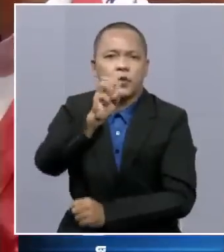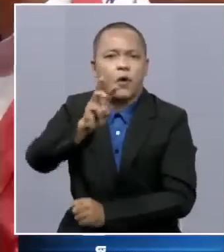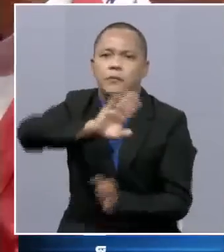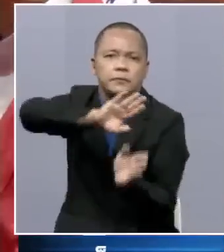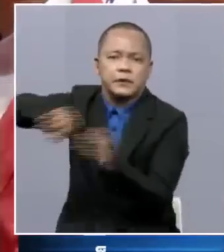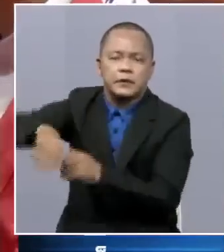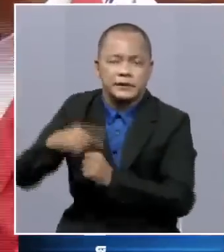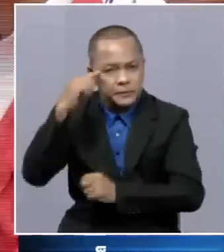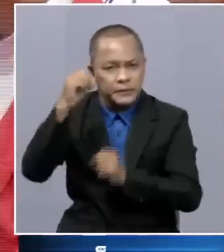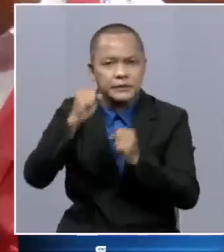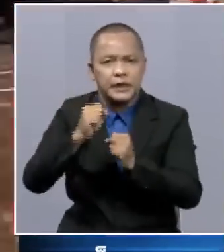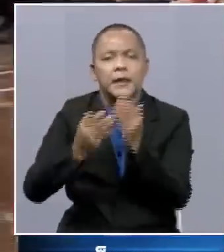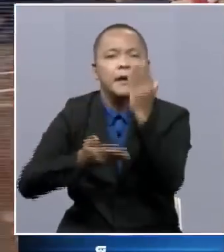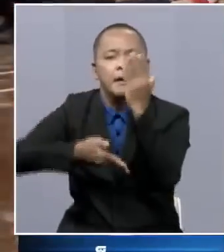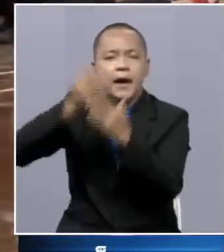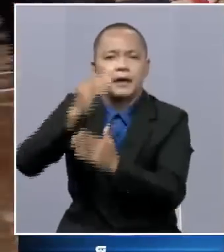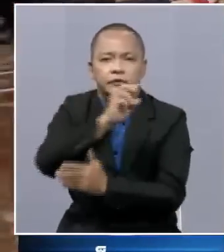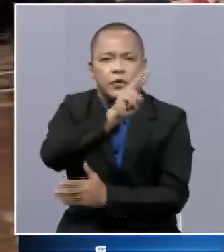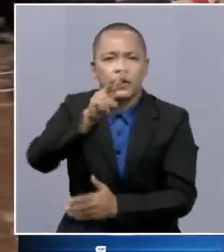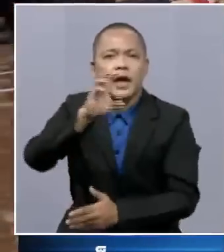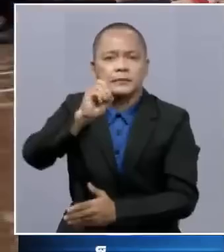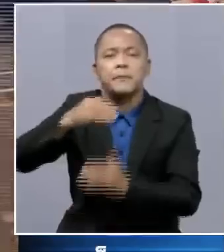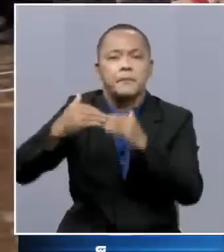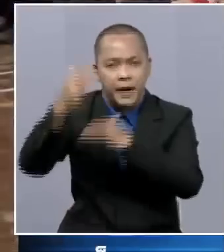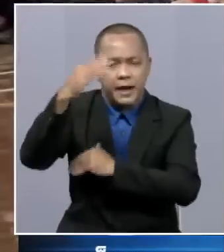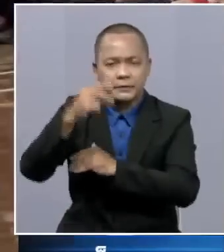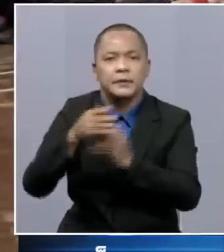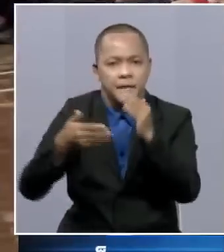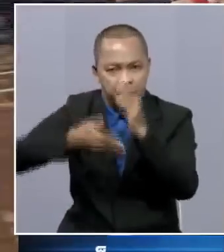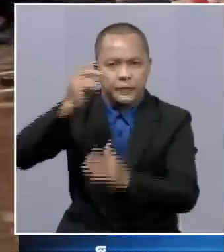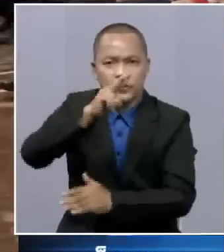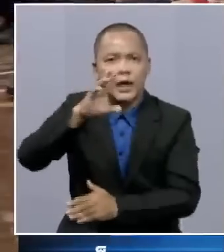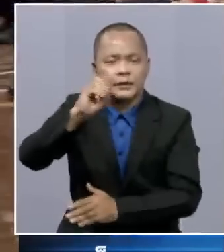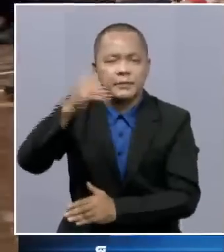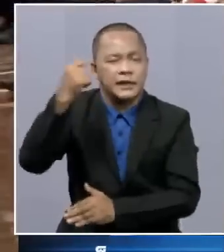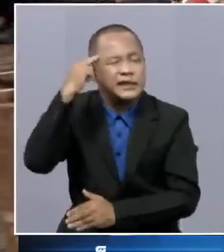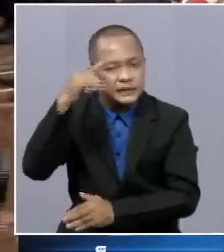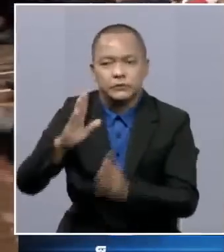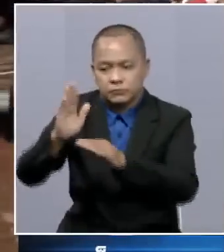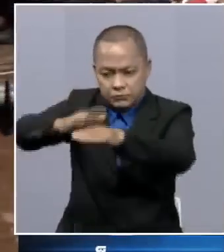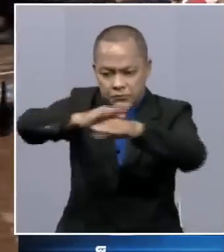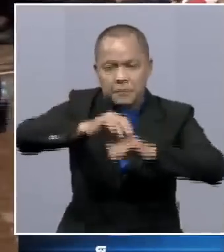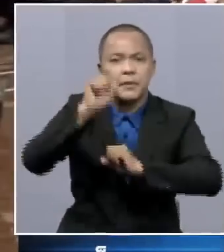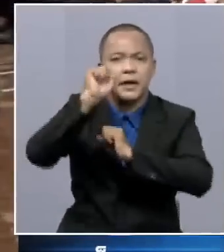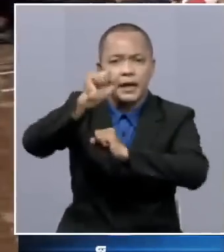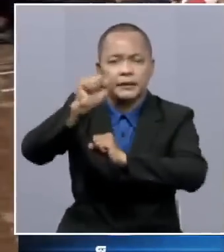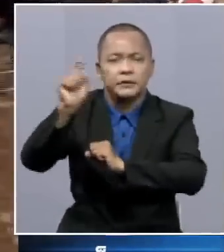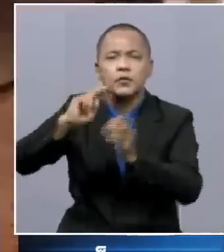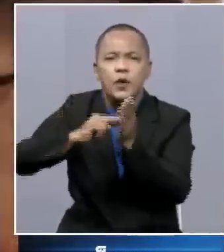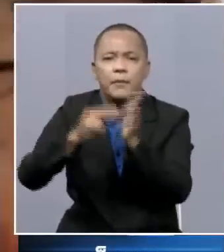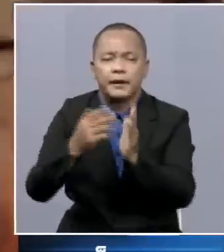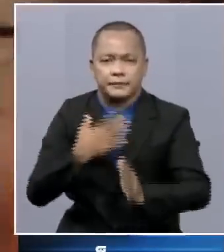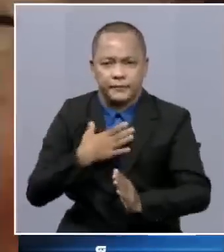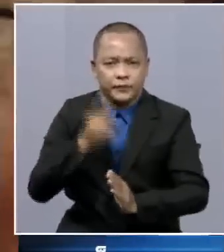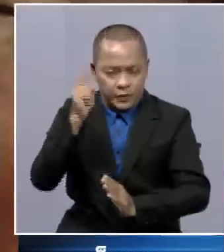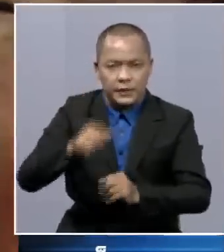อไปมั่นใจว่าเราจะผ่านจุด250เสียงขึ้นมาก็คือผ่านมาแล้วกล้าจะเชิญชวนทุกท่านประกาศก็คือเรา